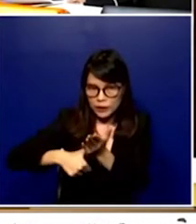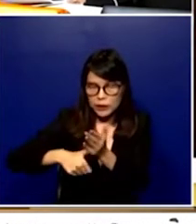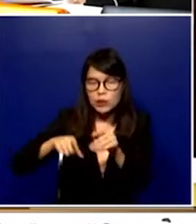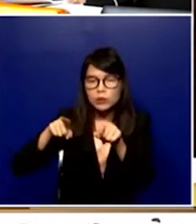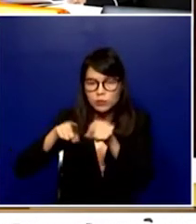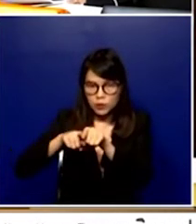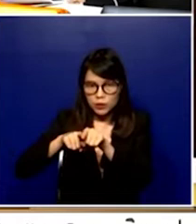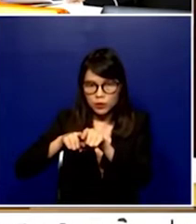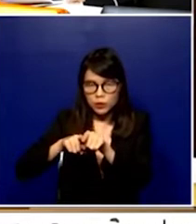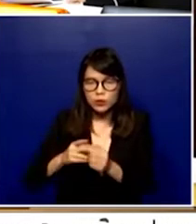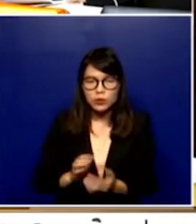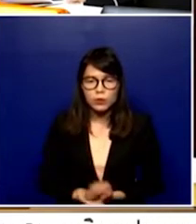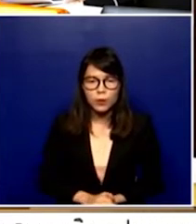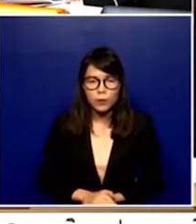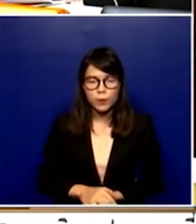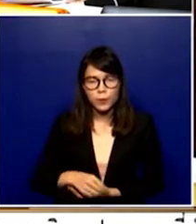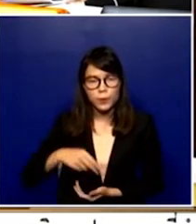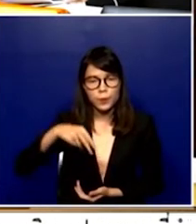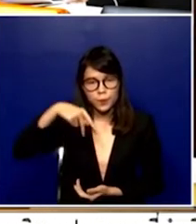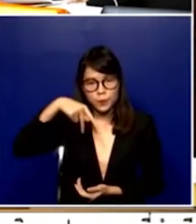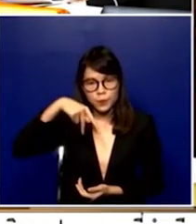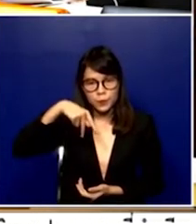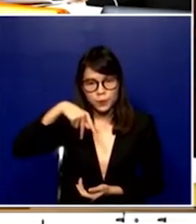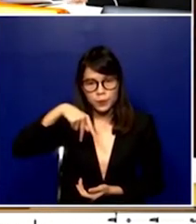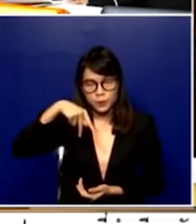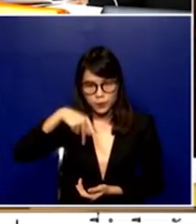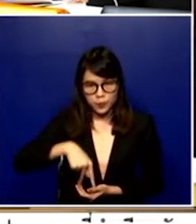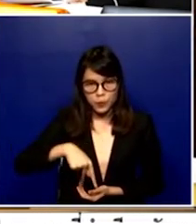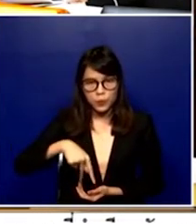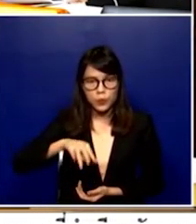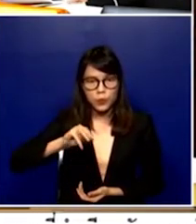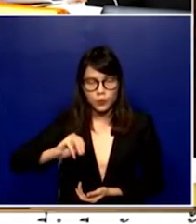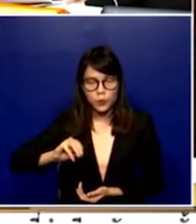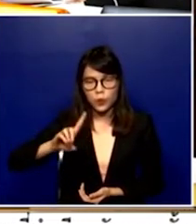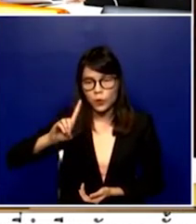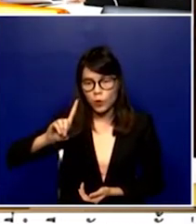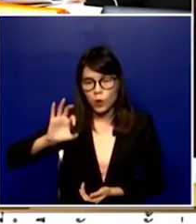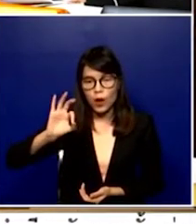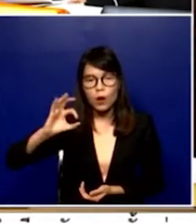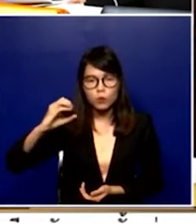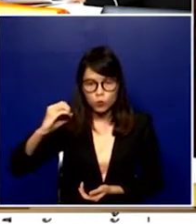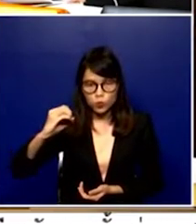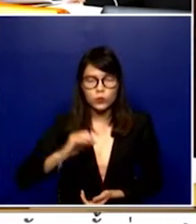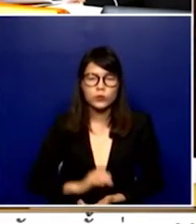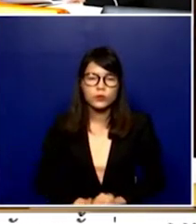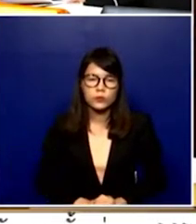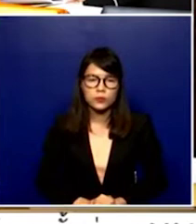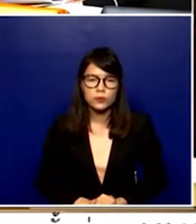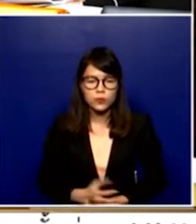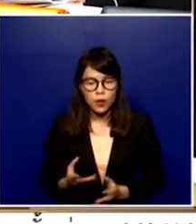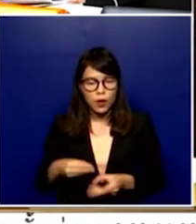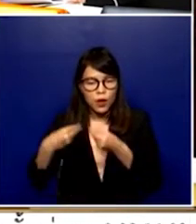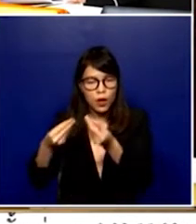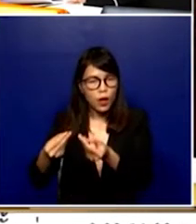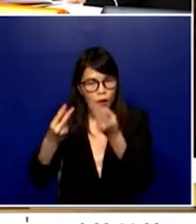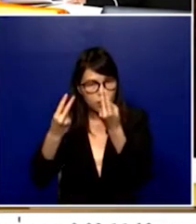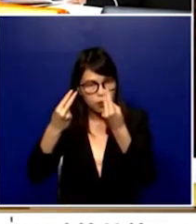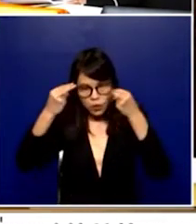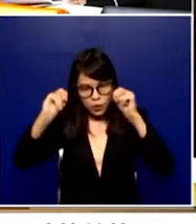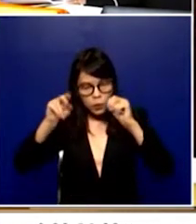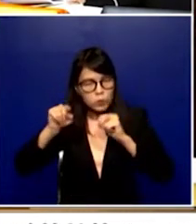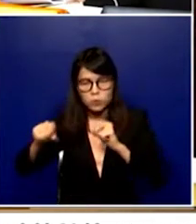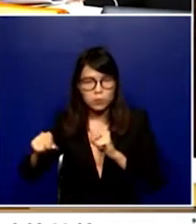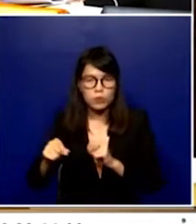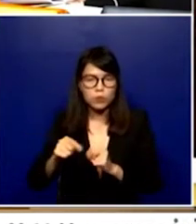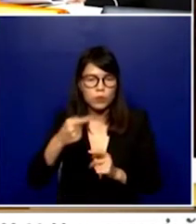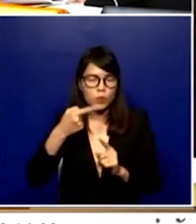อด.90ซึ่งผลประโยชนที่กองทัพได้มอบให้กับผลเอกประยุตจันโอชามาตลอด 76 เด